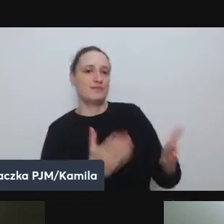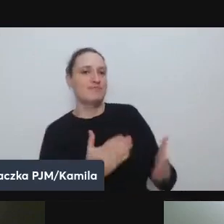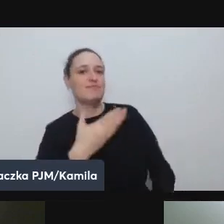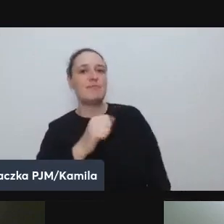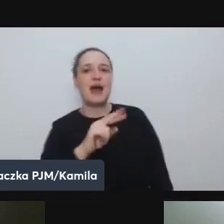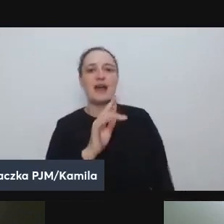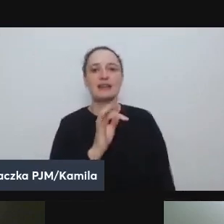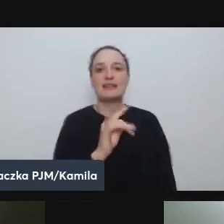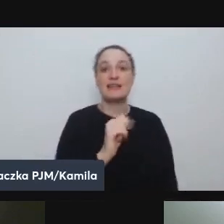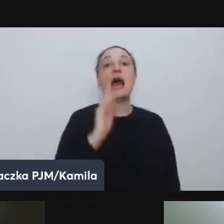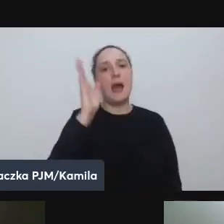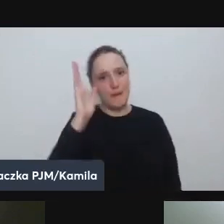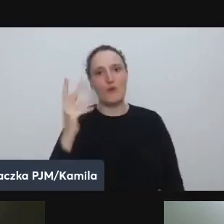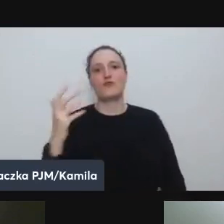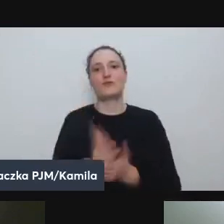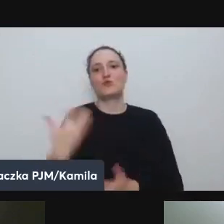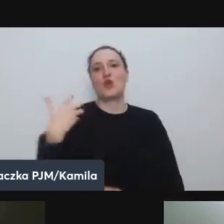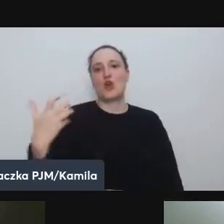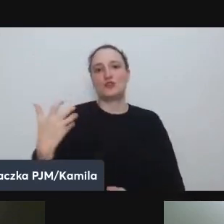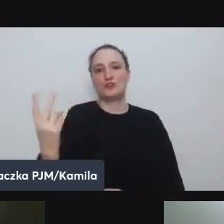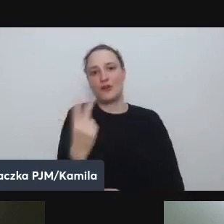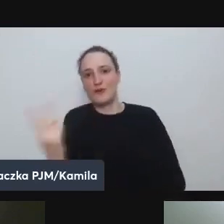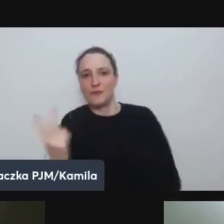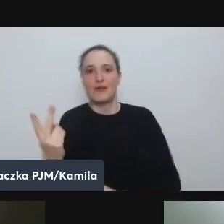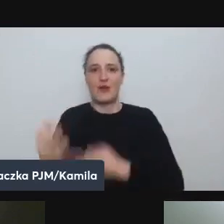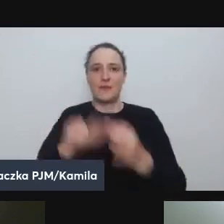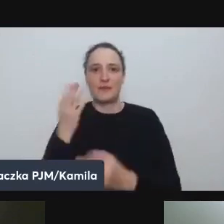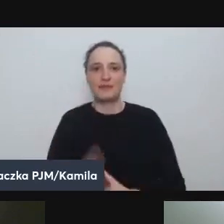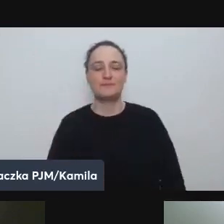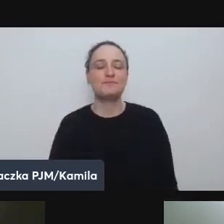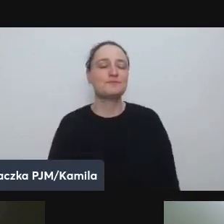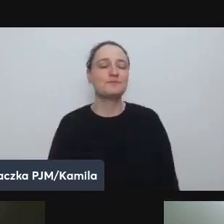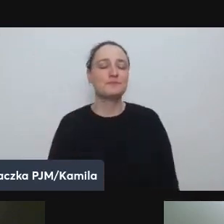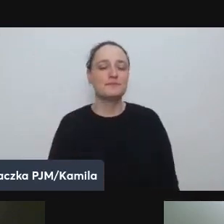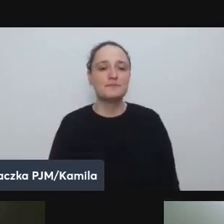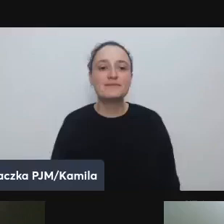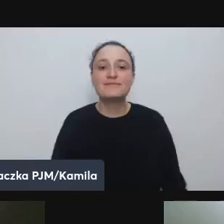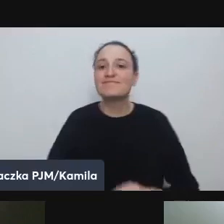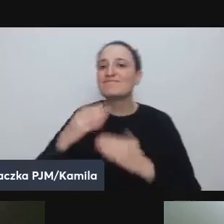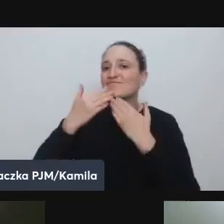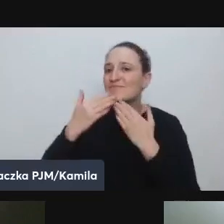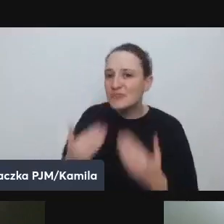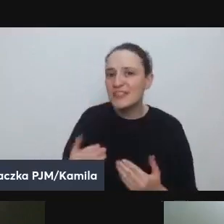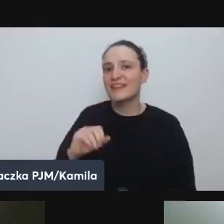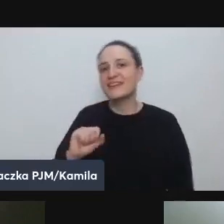Martyna oddaje głos naszym dzisiejszym gościniom. Dzięki, Ada. Cześć wszystkim.